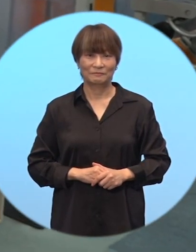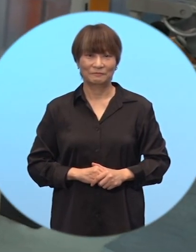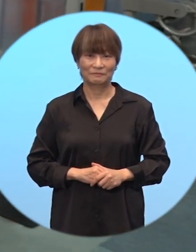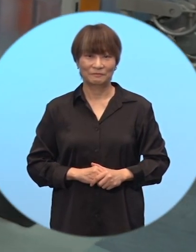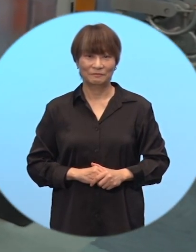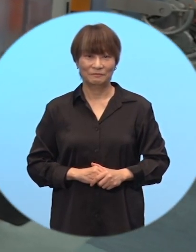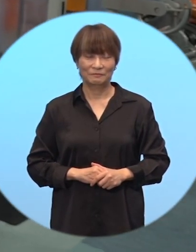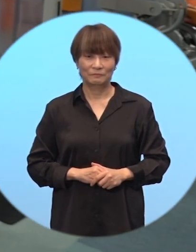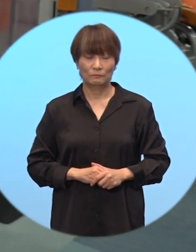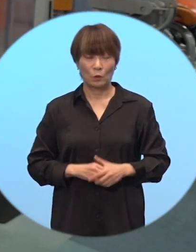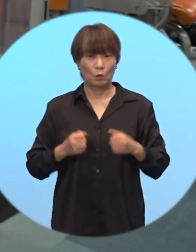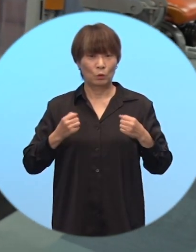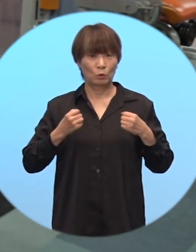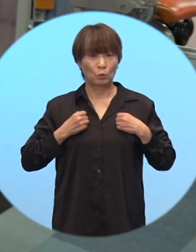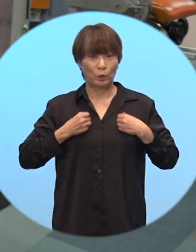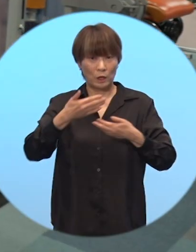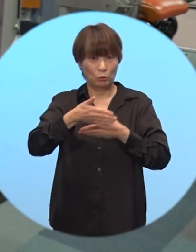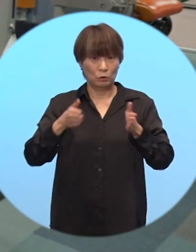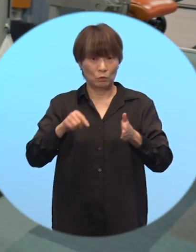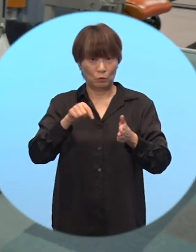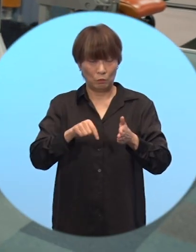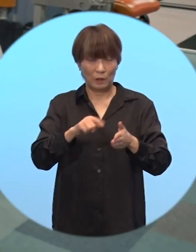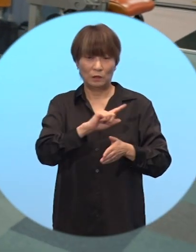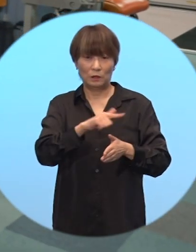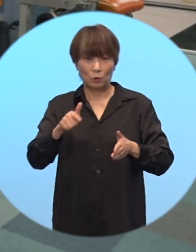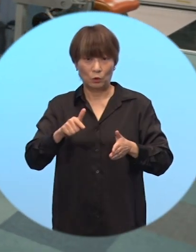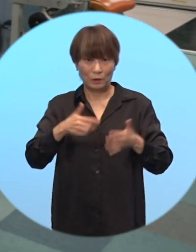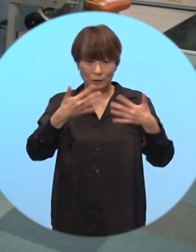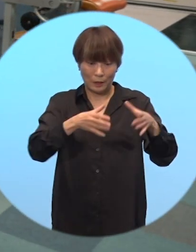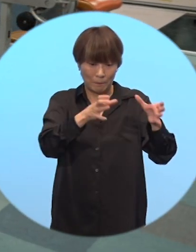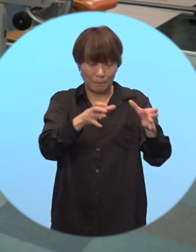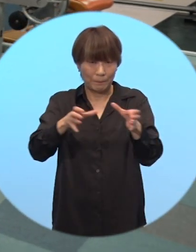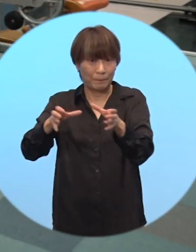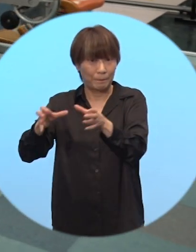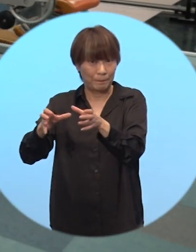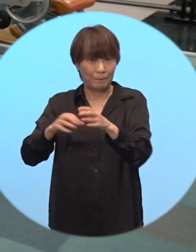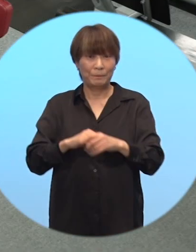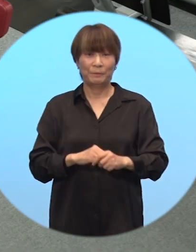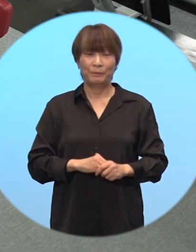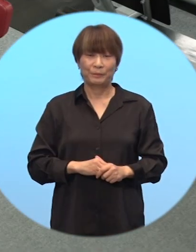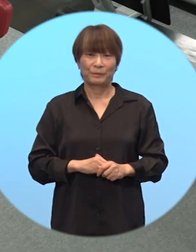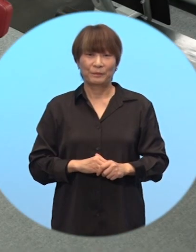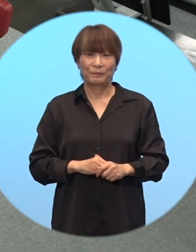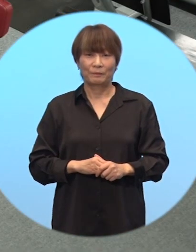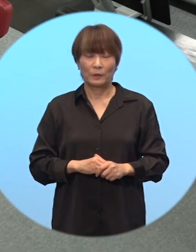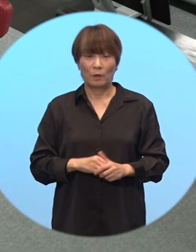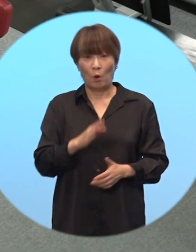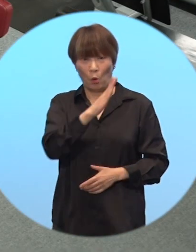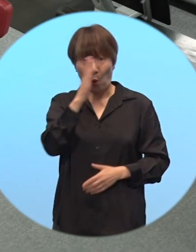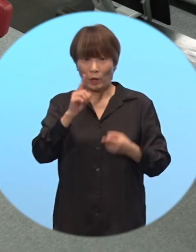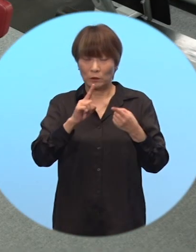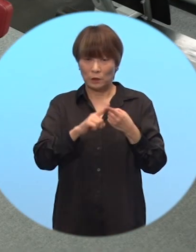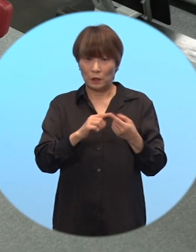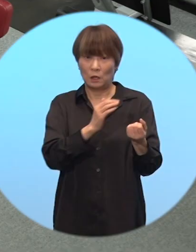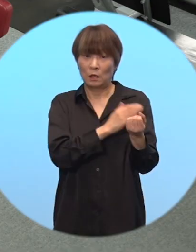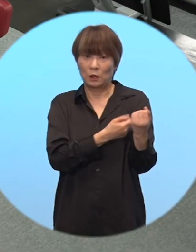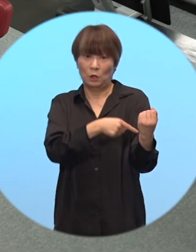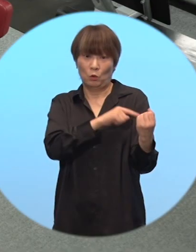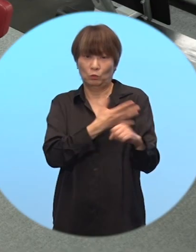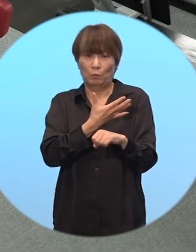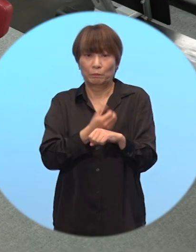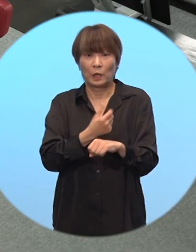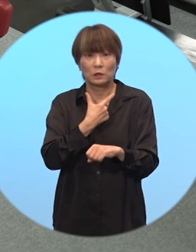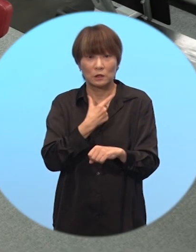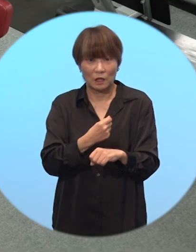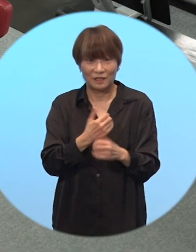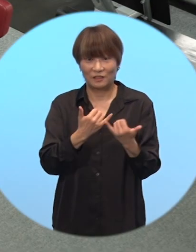トレーニング室にはさまざまな器具のラインナップがあります。本格的に筋力をつけたい方やダ